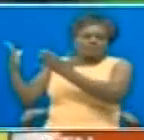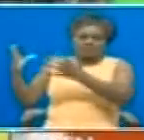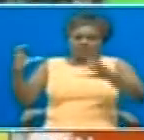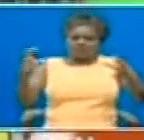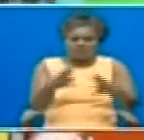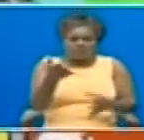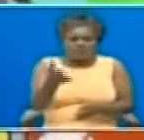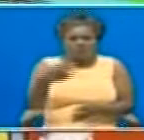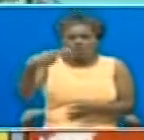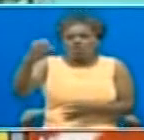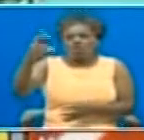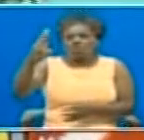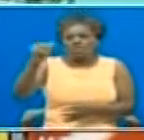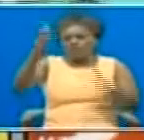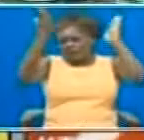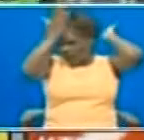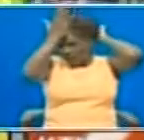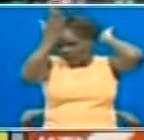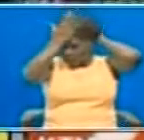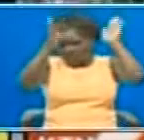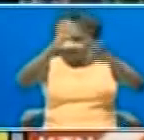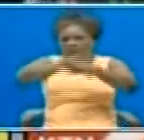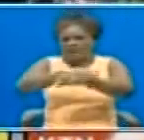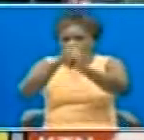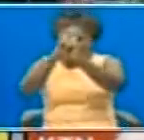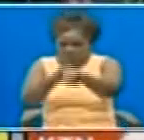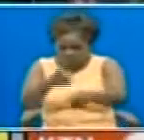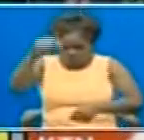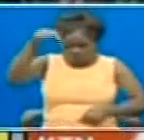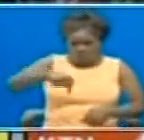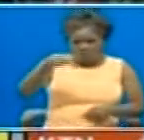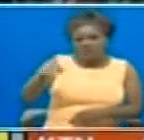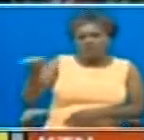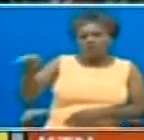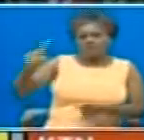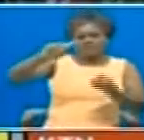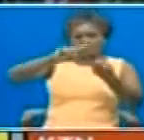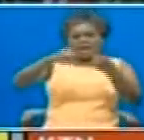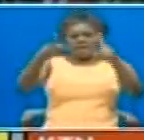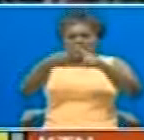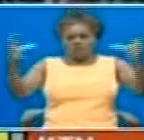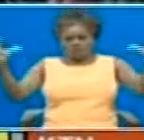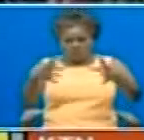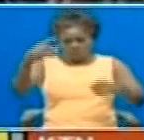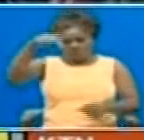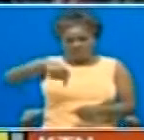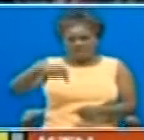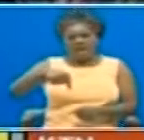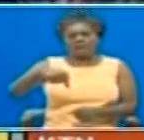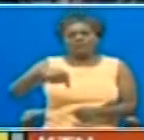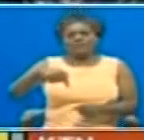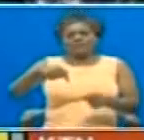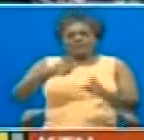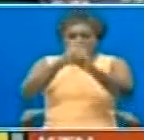eneo la Khwesero, kaunti ya Kakamega, amepokea zawadi yake mapema leo katika makao makuu ya kampuni ya Standard Group kwenye hafla